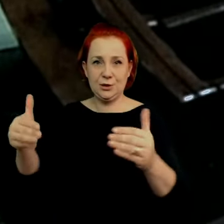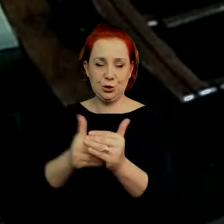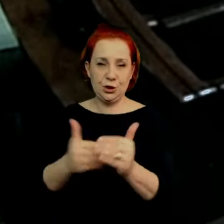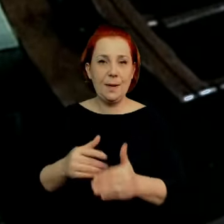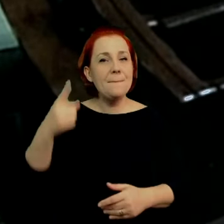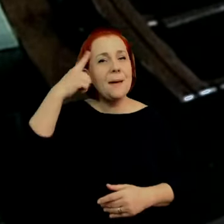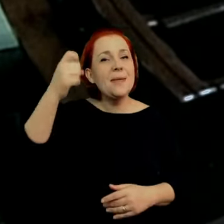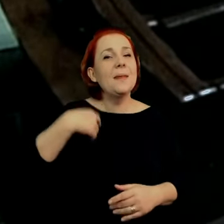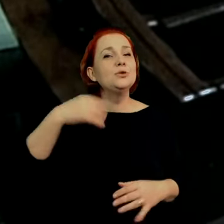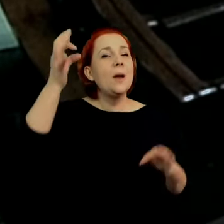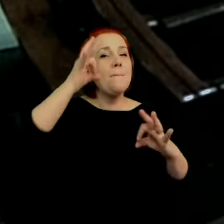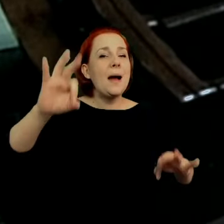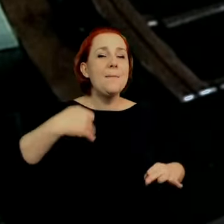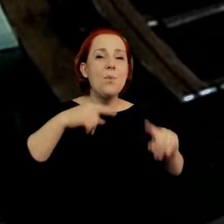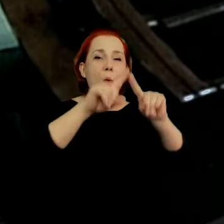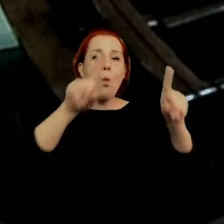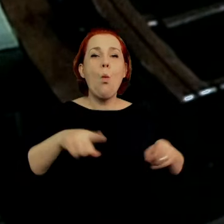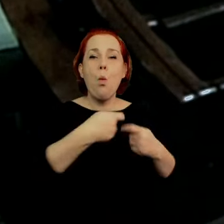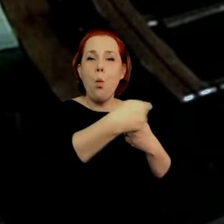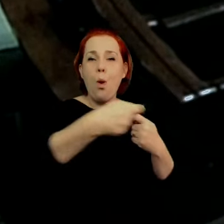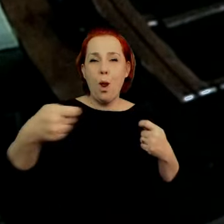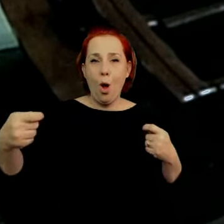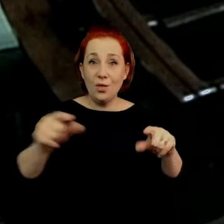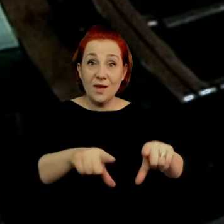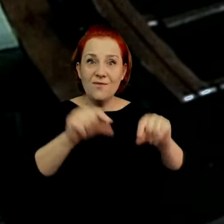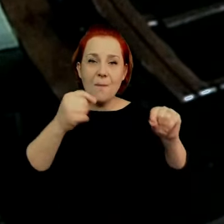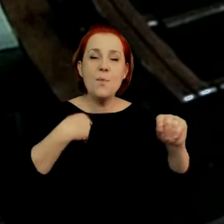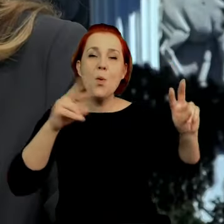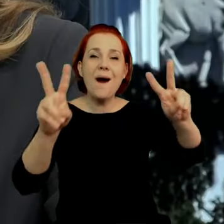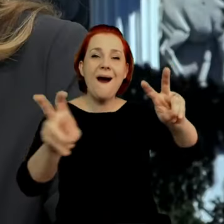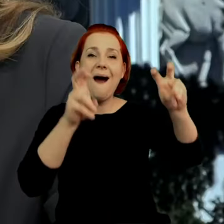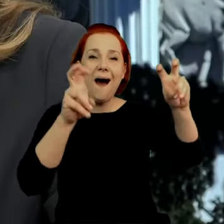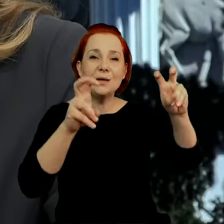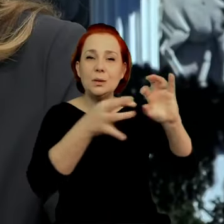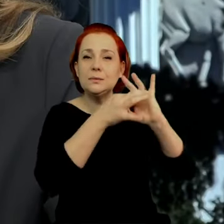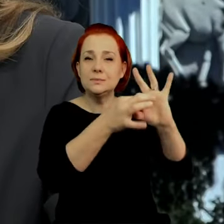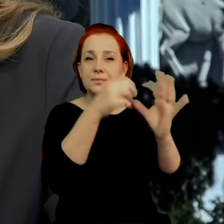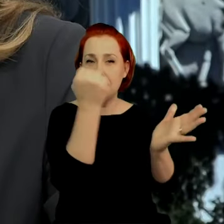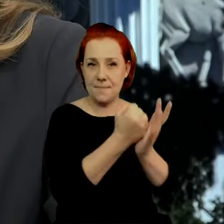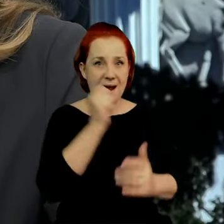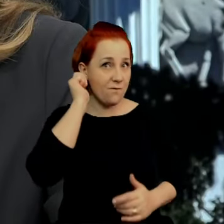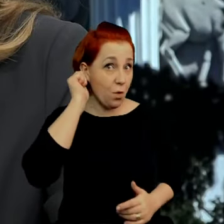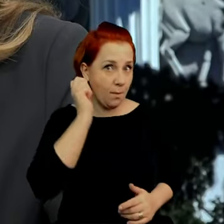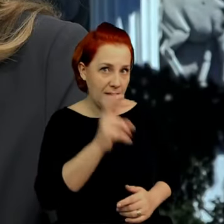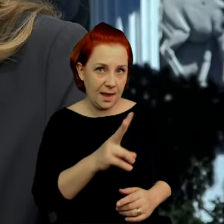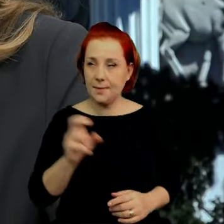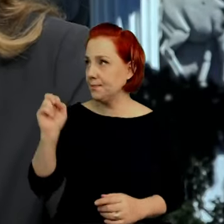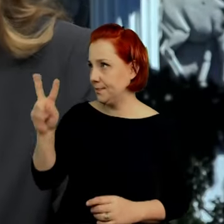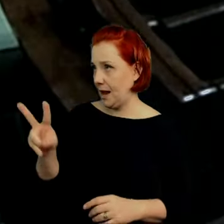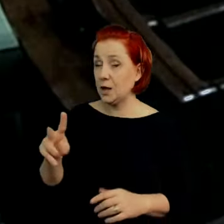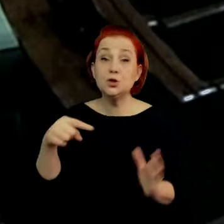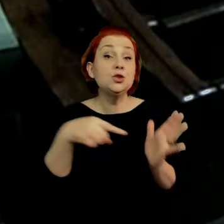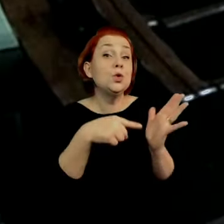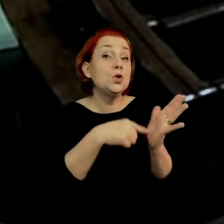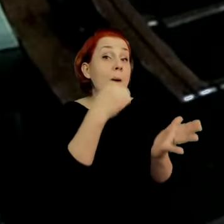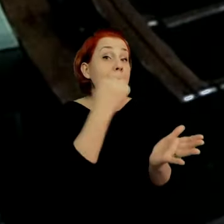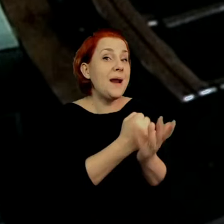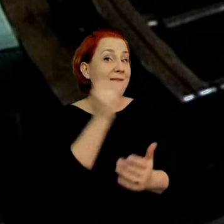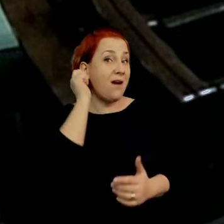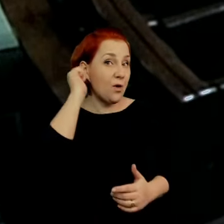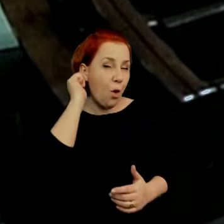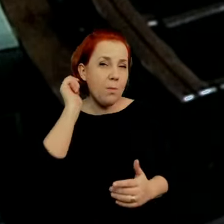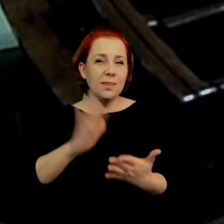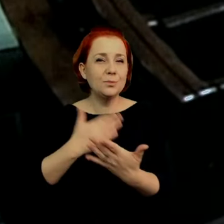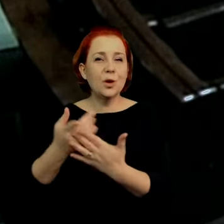wyborczych miała hasła dotyczące praw kobiet. Tak. Czy tutaj te prawa kobiet, biorąc pod uwagę deklarację